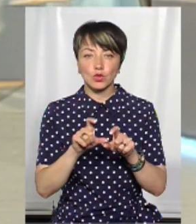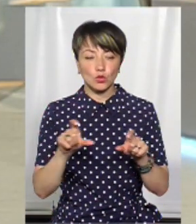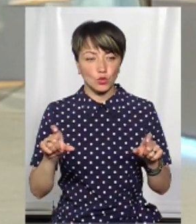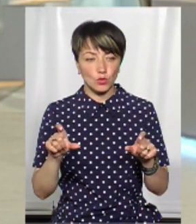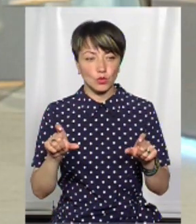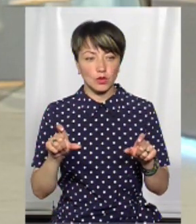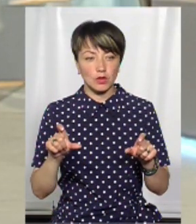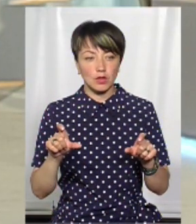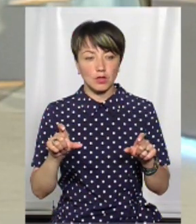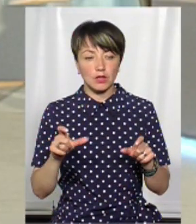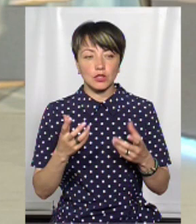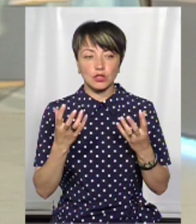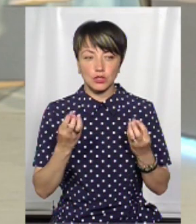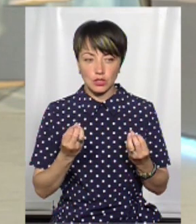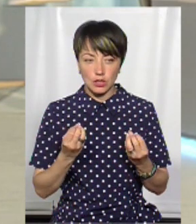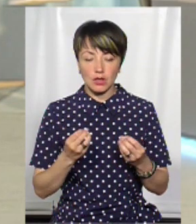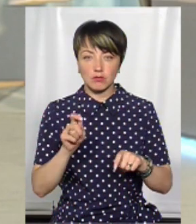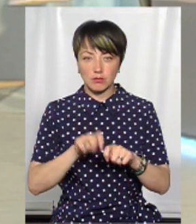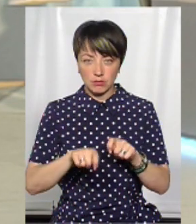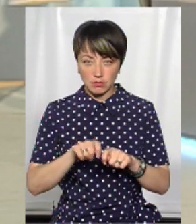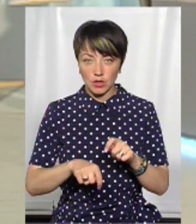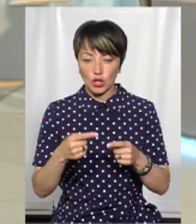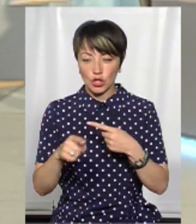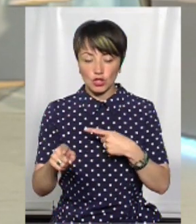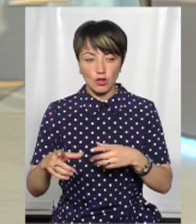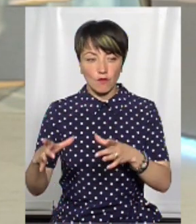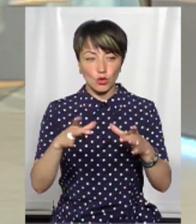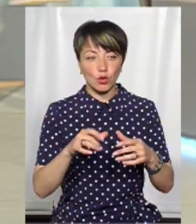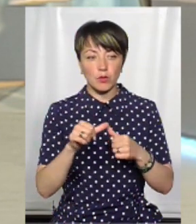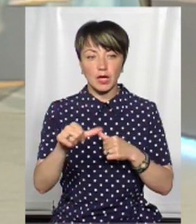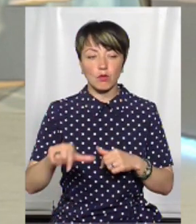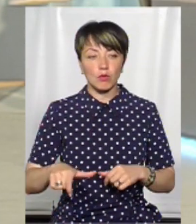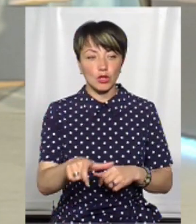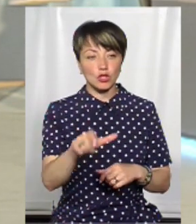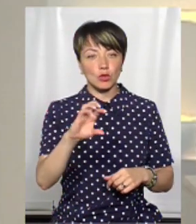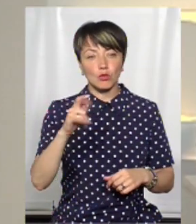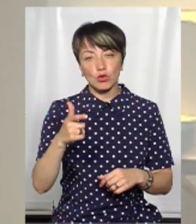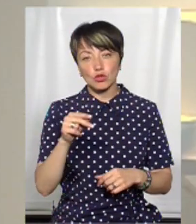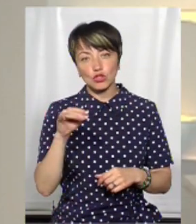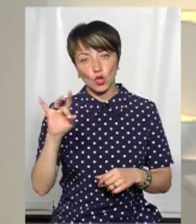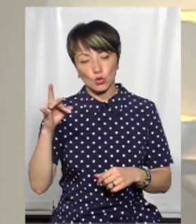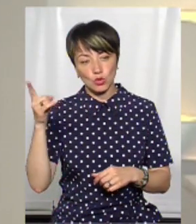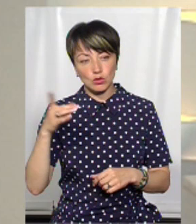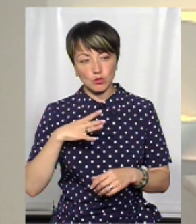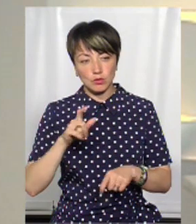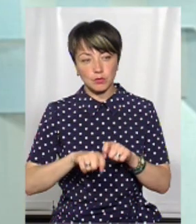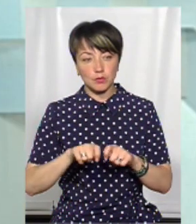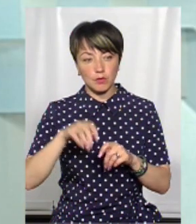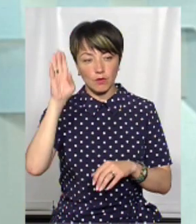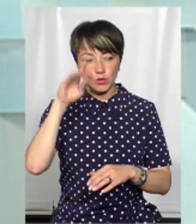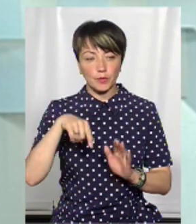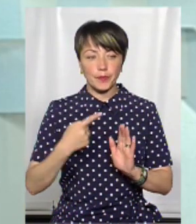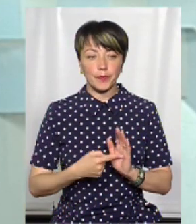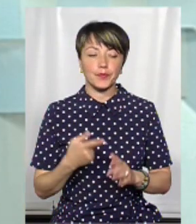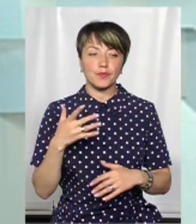вона ще бере аналізи у інших водойм, крім Південного Буга? І чи бере на Ружичній? Я зрозумів ваше